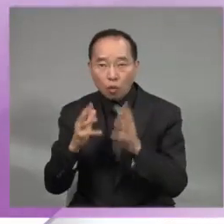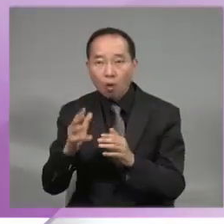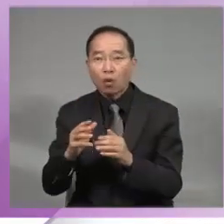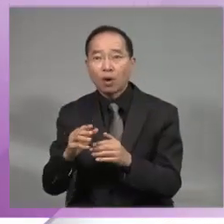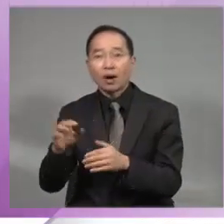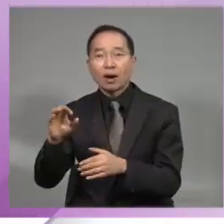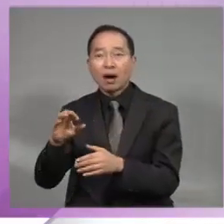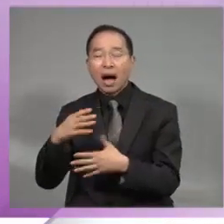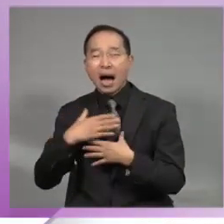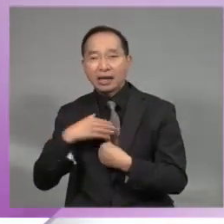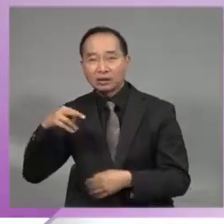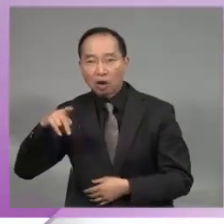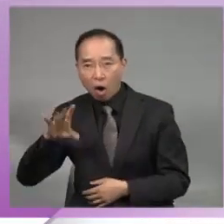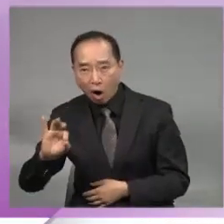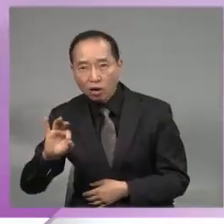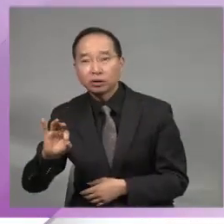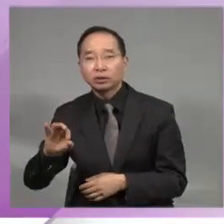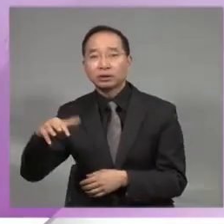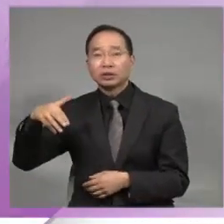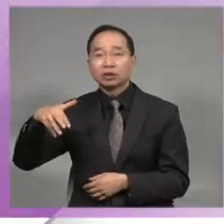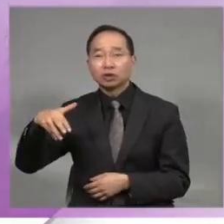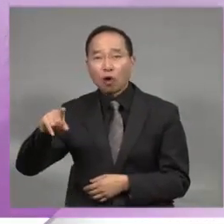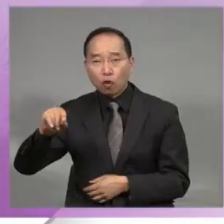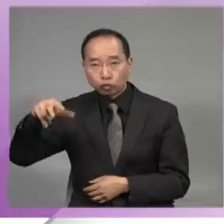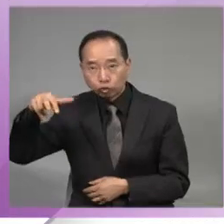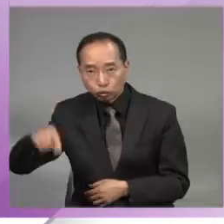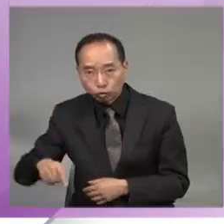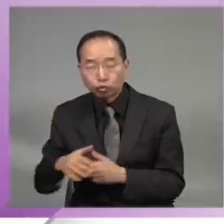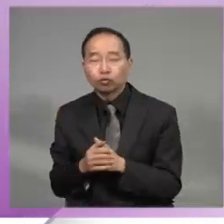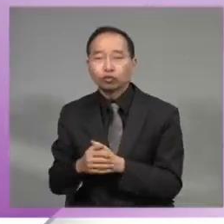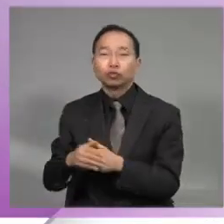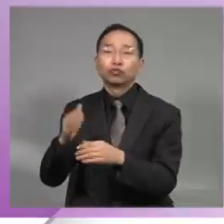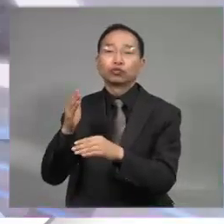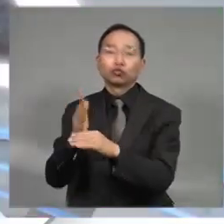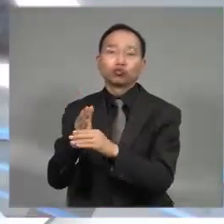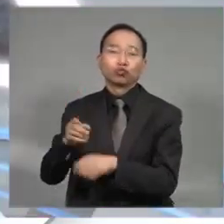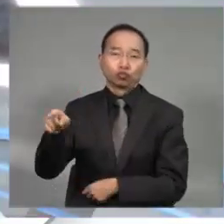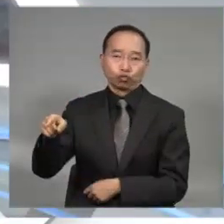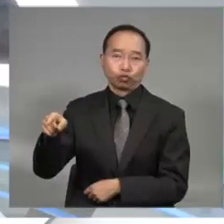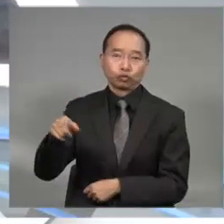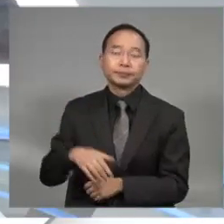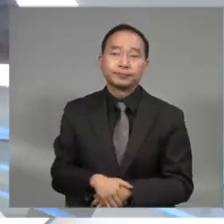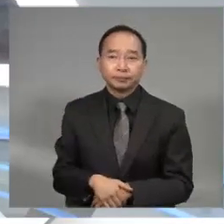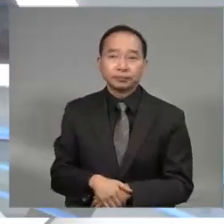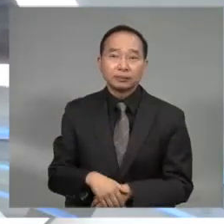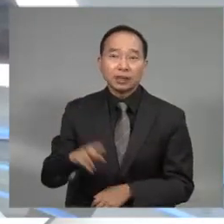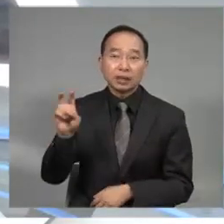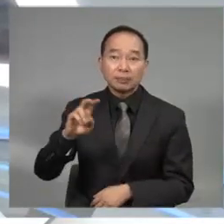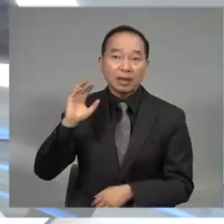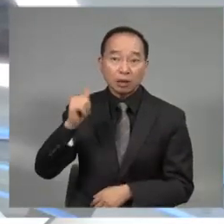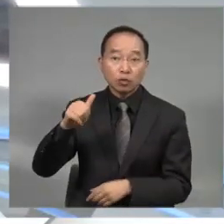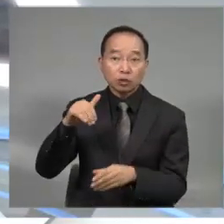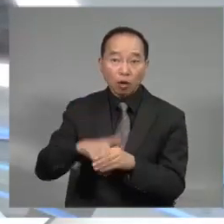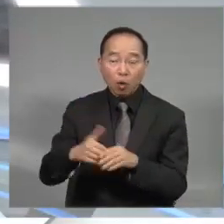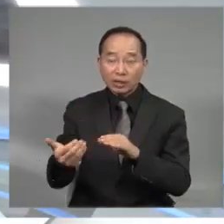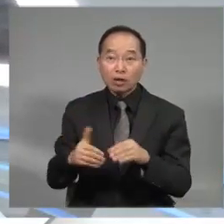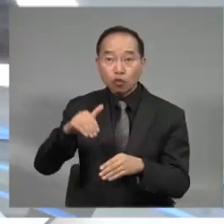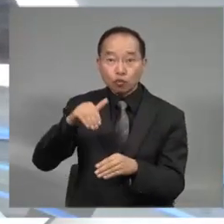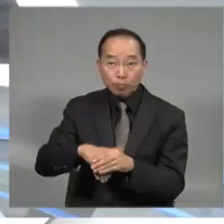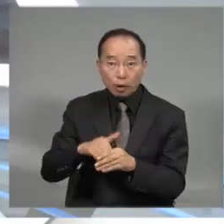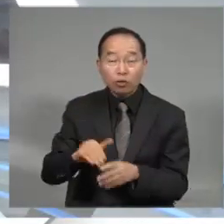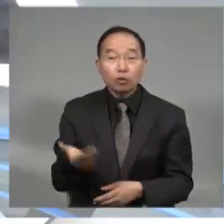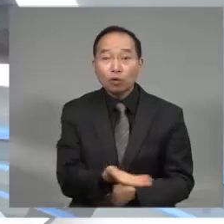안성시, 청주 상당구, 대구 중구 남구입니다. 제20대 대통령 선거 사전투표 오늘